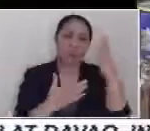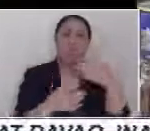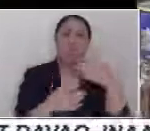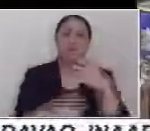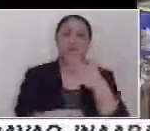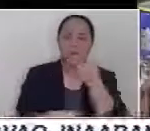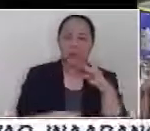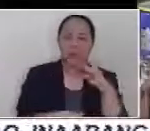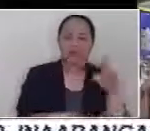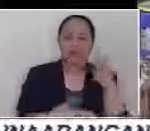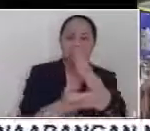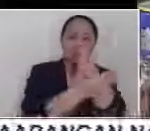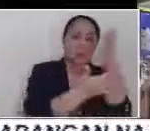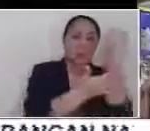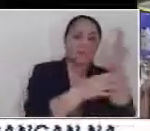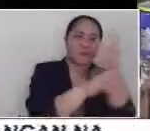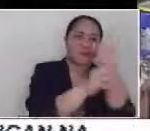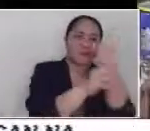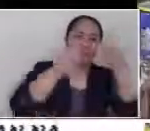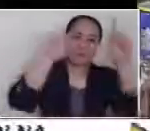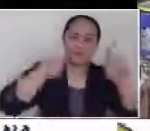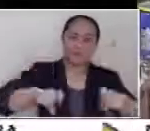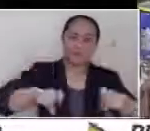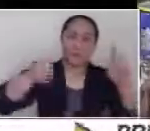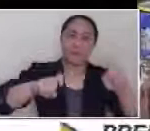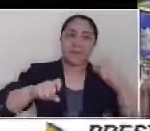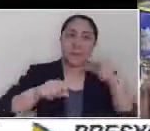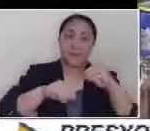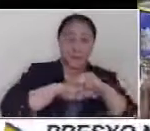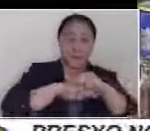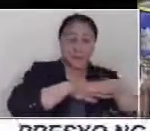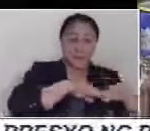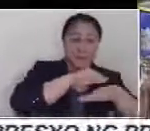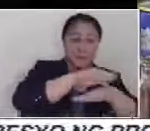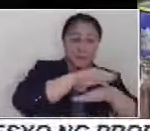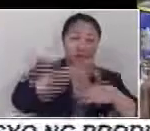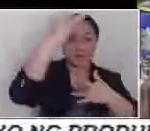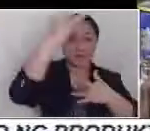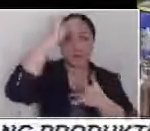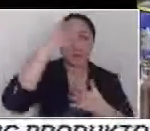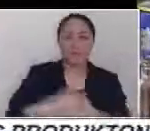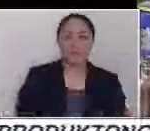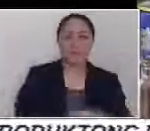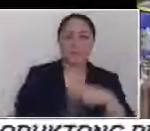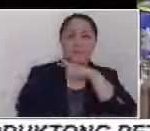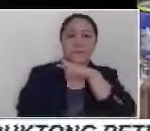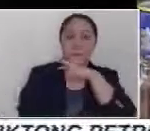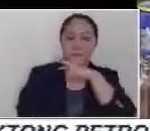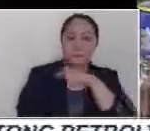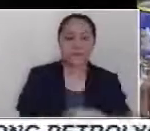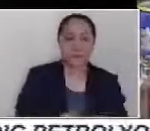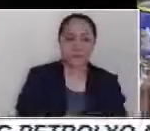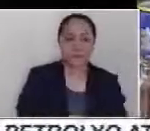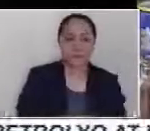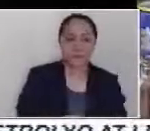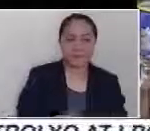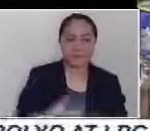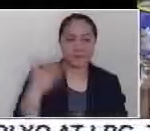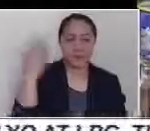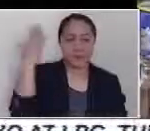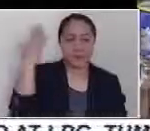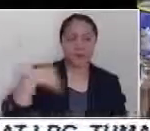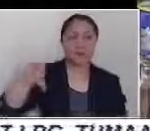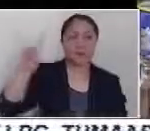ni Flores na gusto na ni Secretary Anyo na magbalik trabaho pero pinayuhan ito ng iba pang opisyal ng